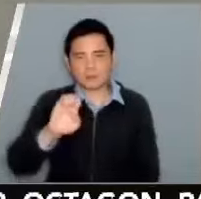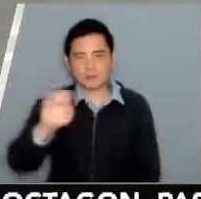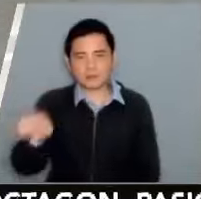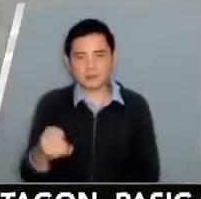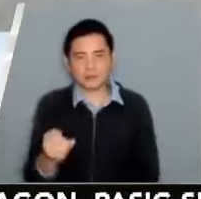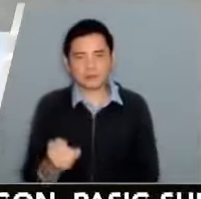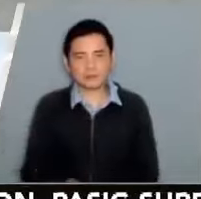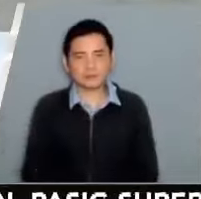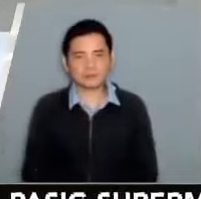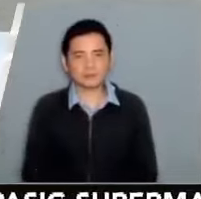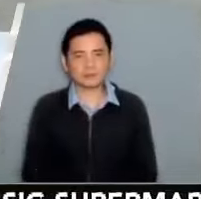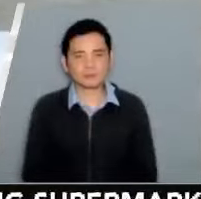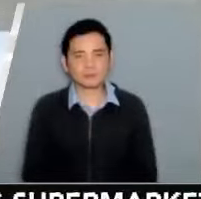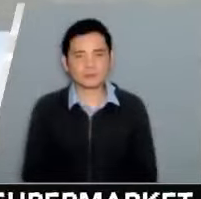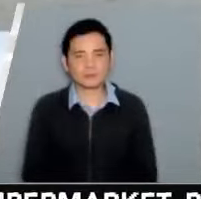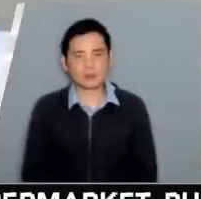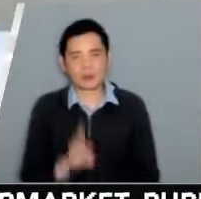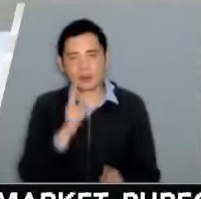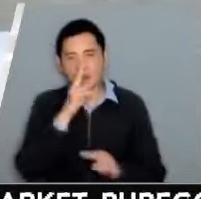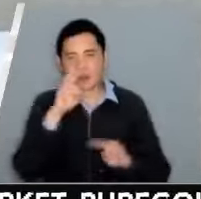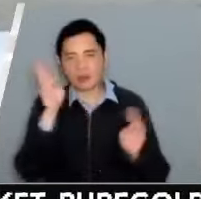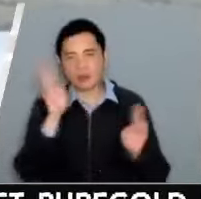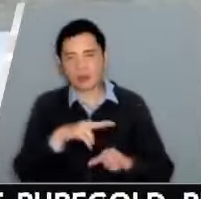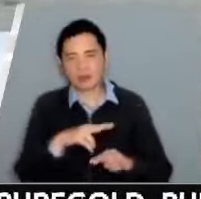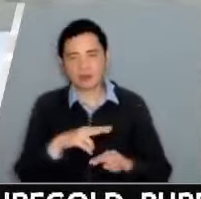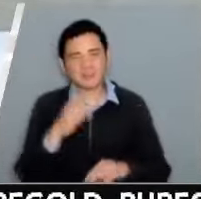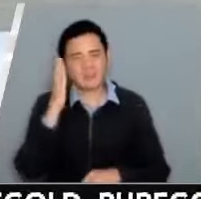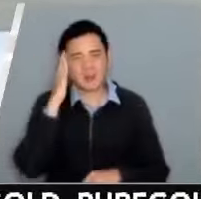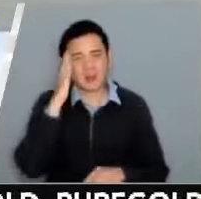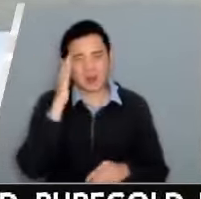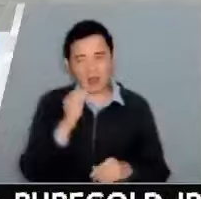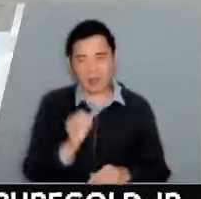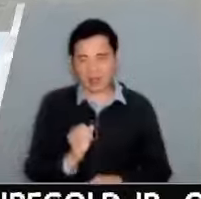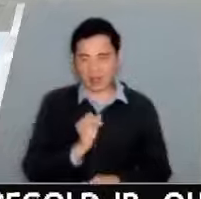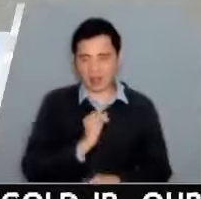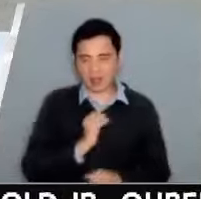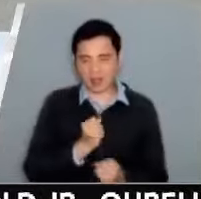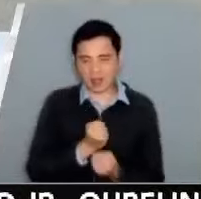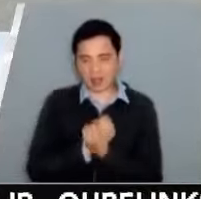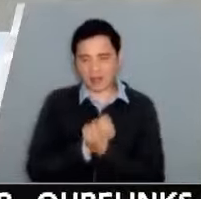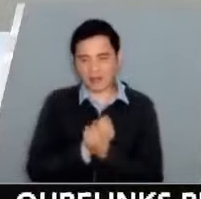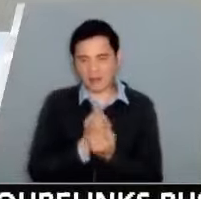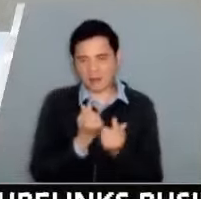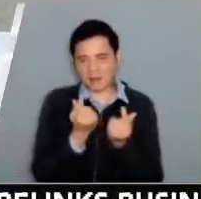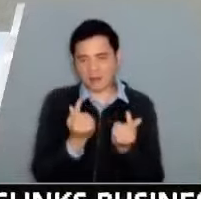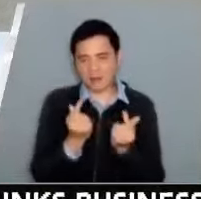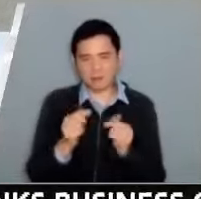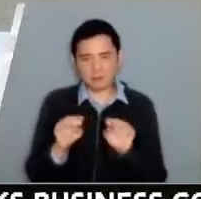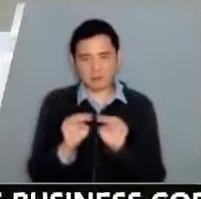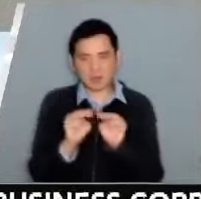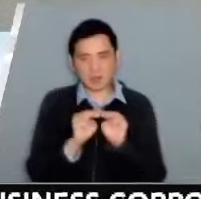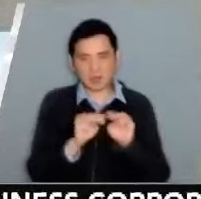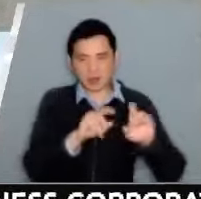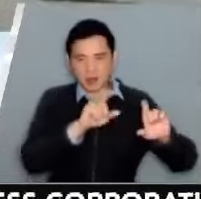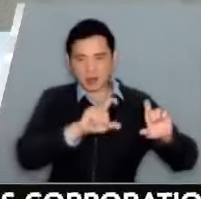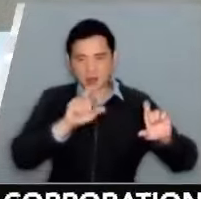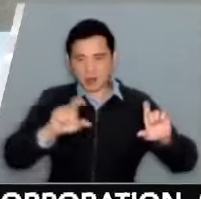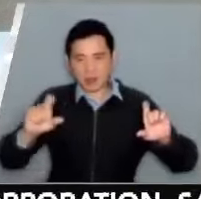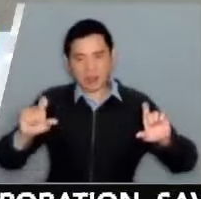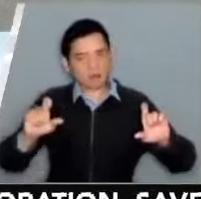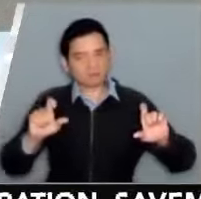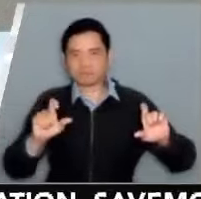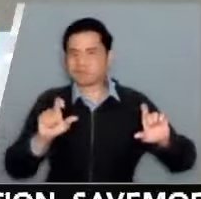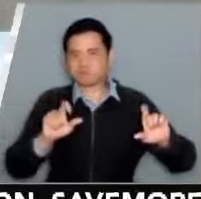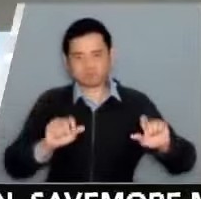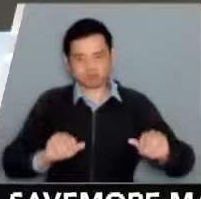Halos di na makita ang I Love Marikina signage noong manalasa ang hanging habagat na pinalakas ng bagyong Karina nitong nakaraang